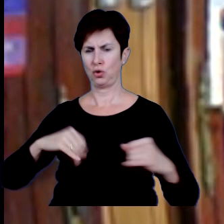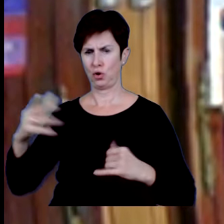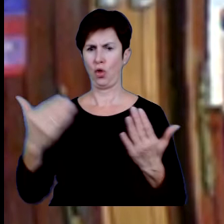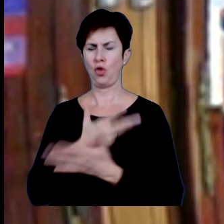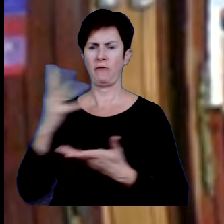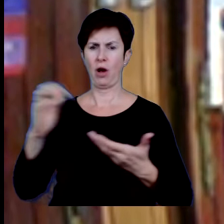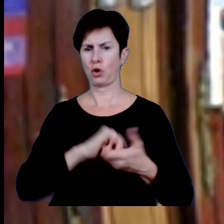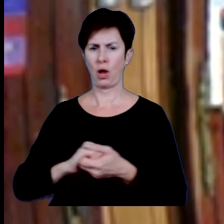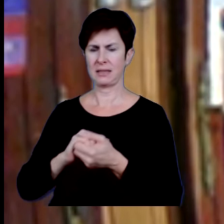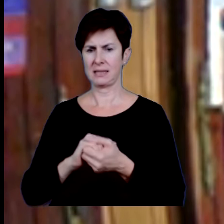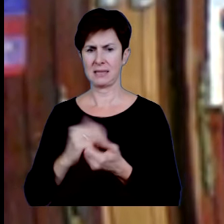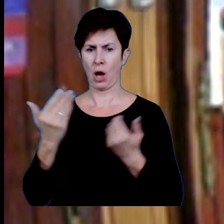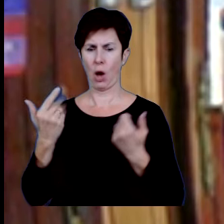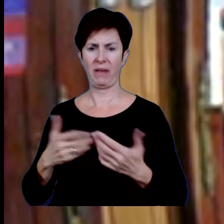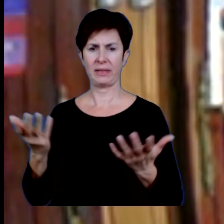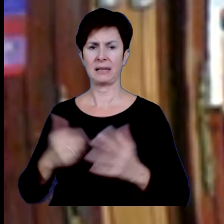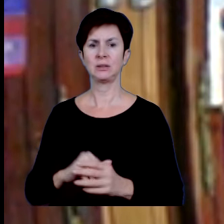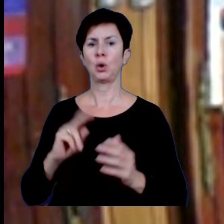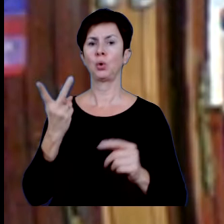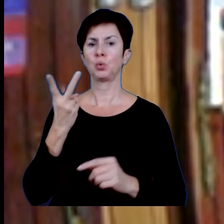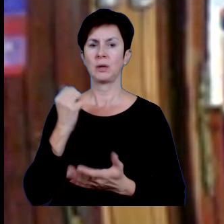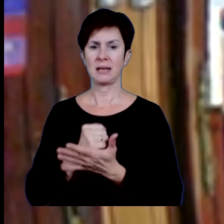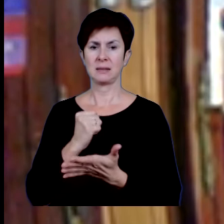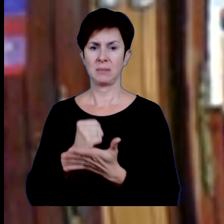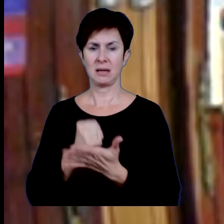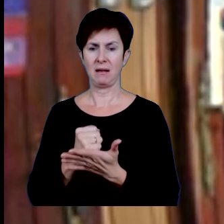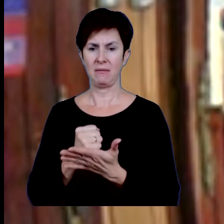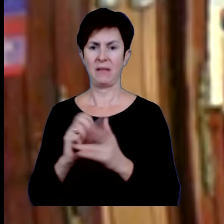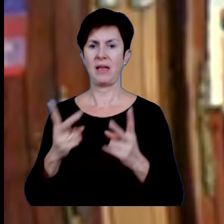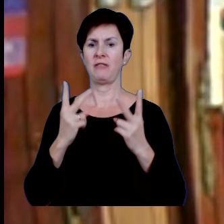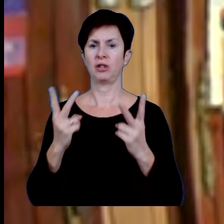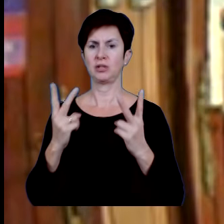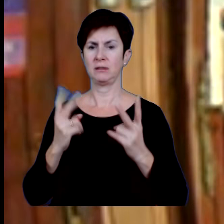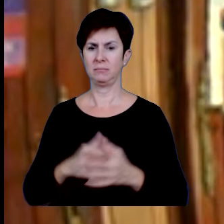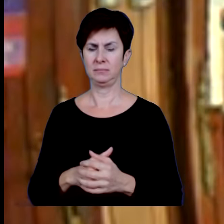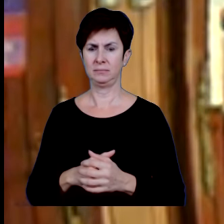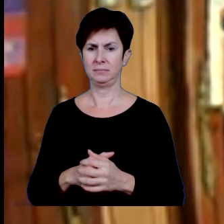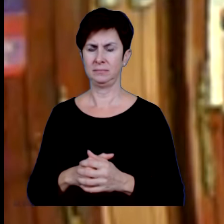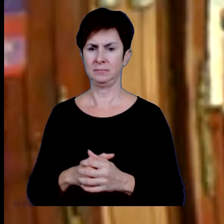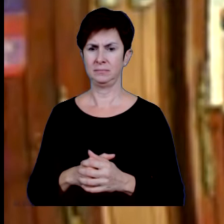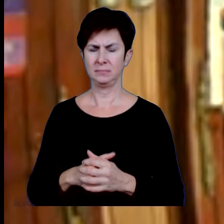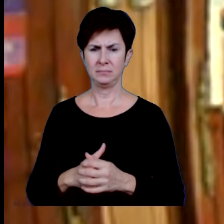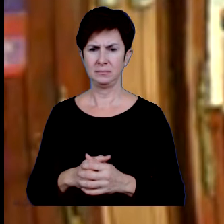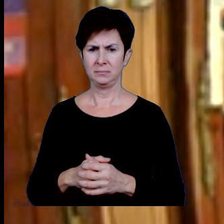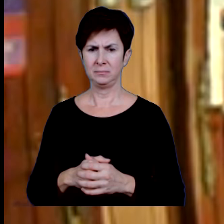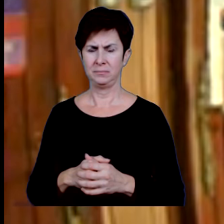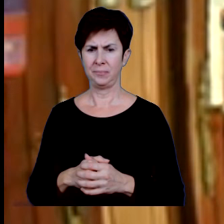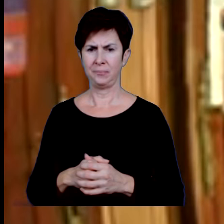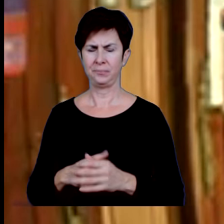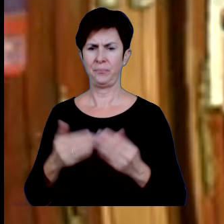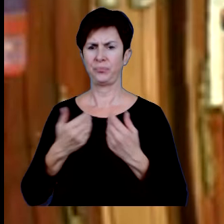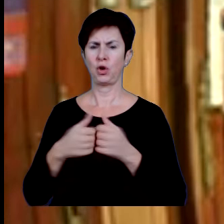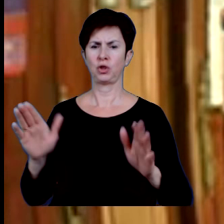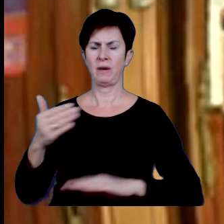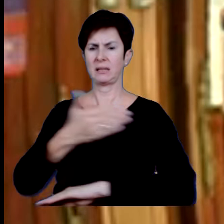koalicja obywatelska. To druga sprawa, najważniejsza. To jest kompletny minus. Otwarcie granicy